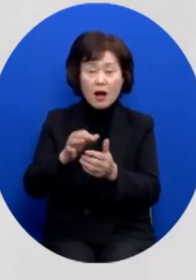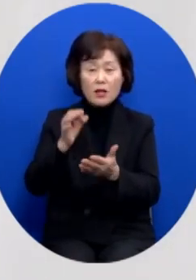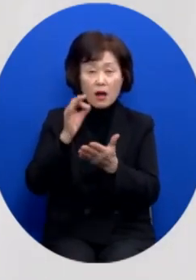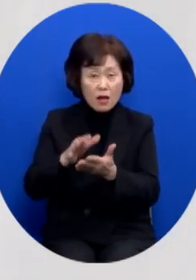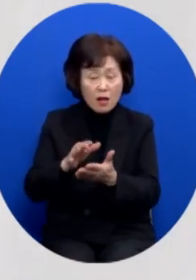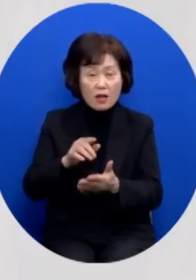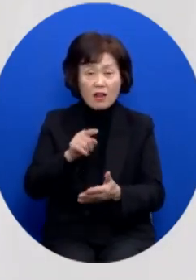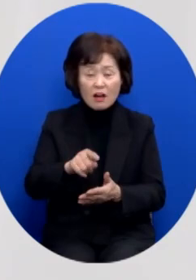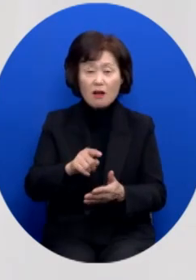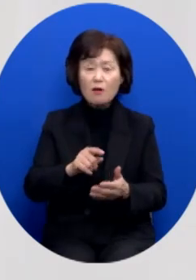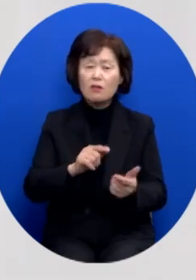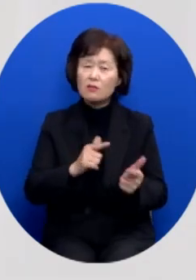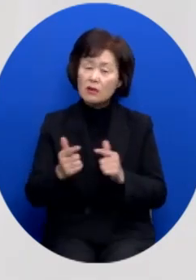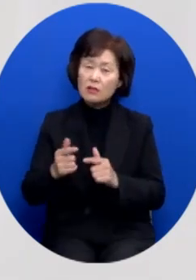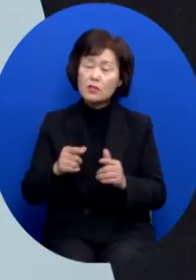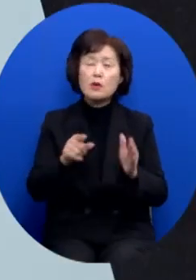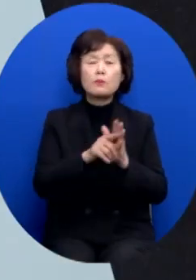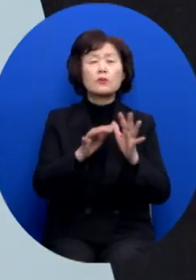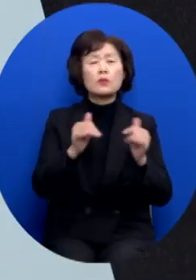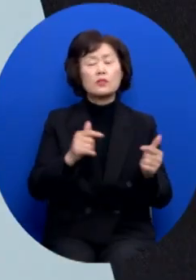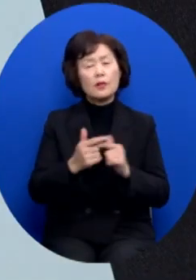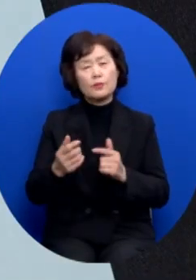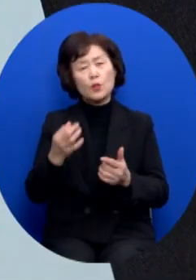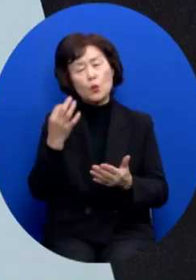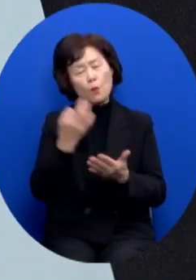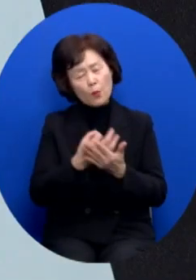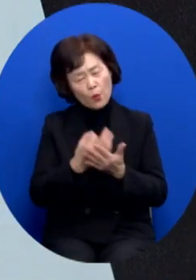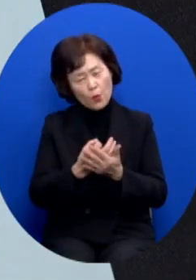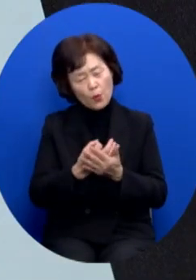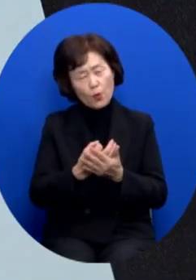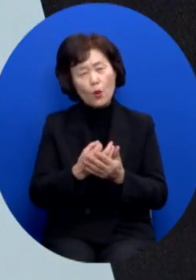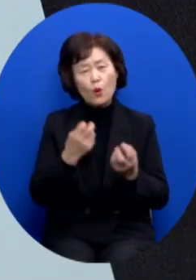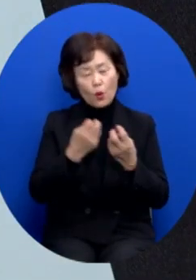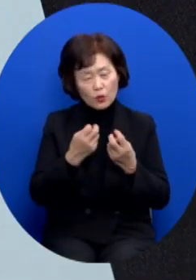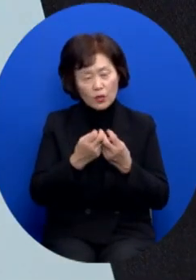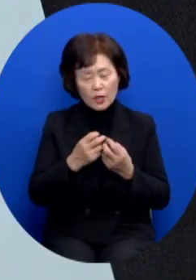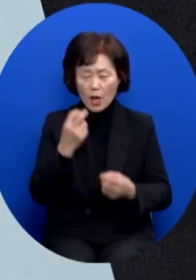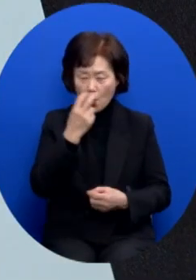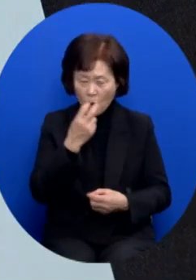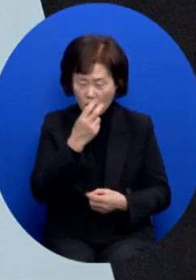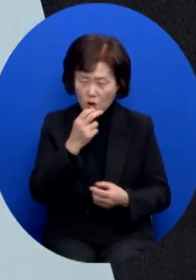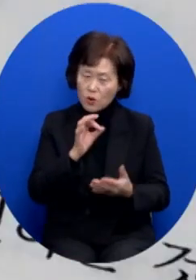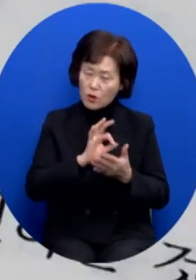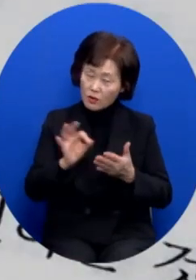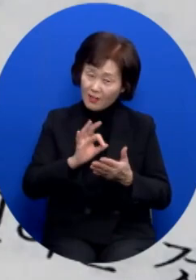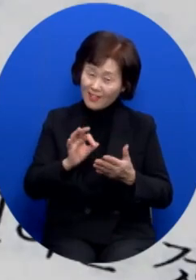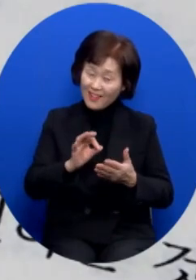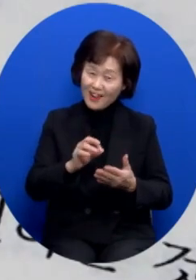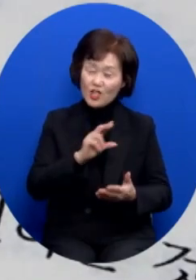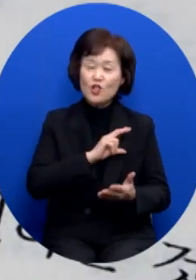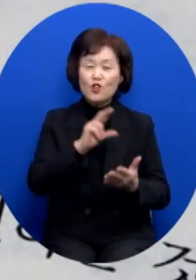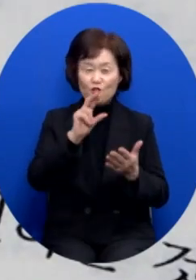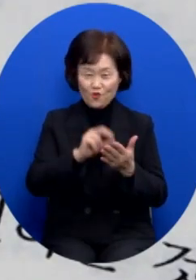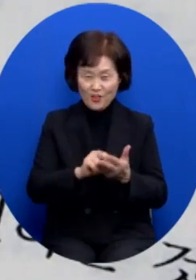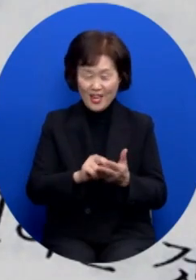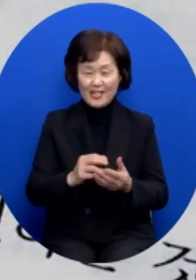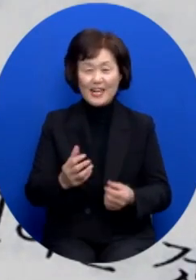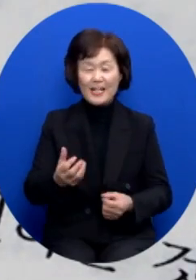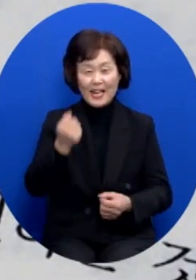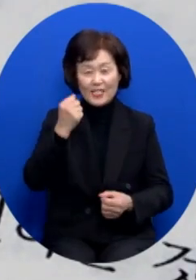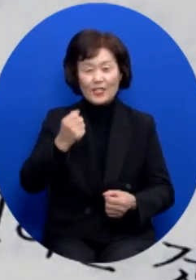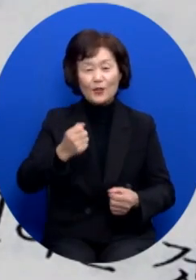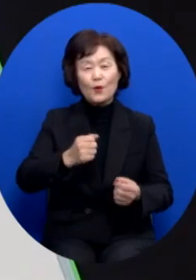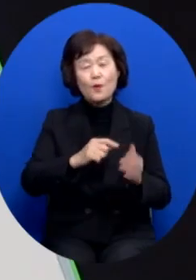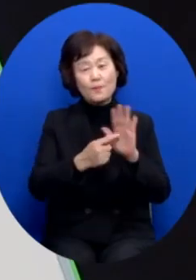모여 어떻게 돈을 벌 것인지, 관리할 것인지, 쓸 것인지라는 큰 주제 아래 성경적 가치관을